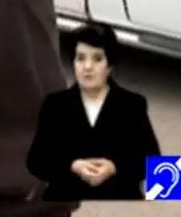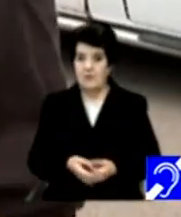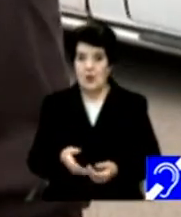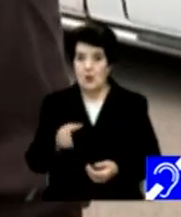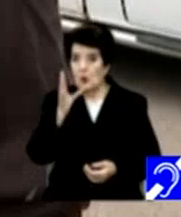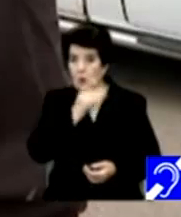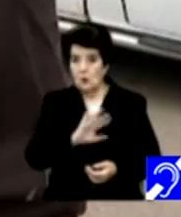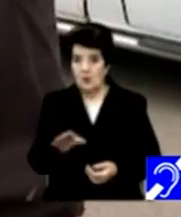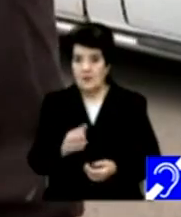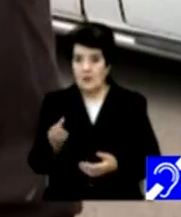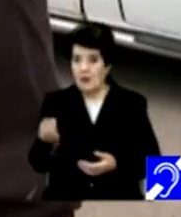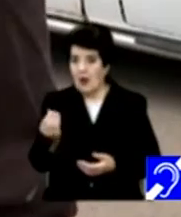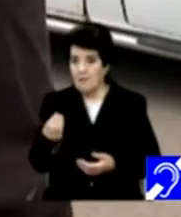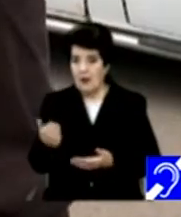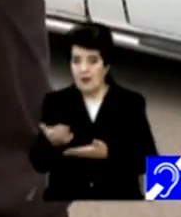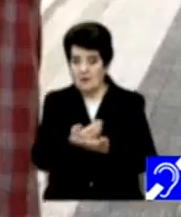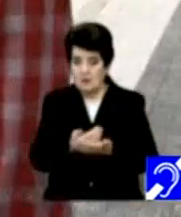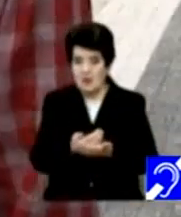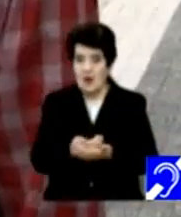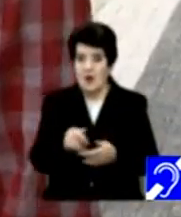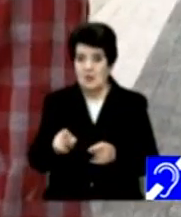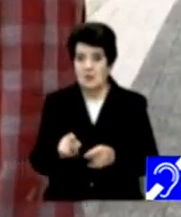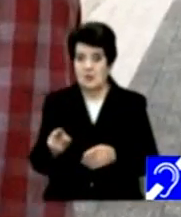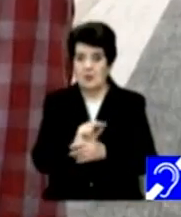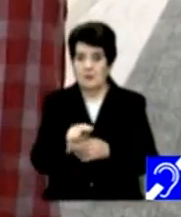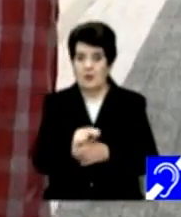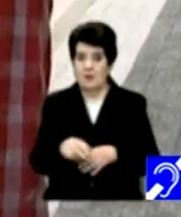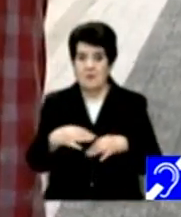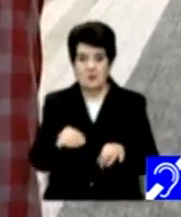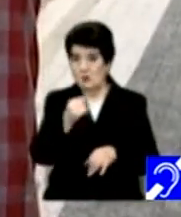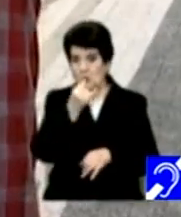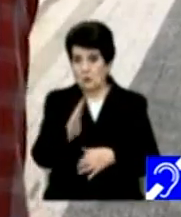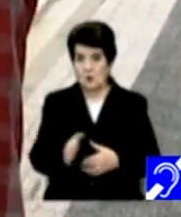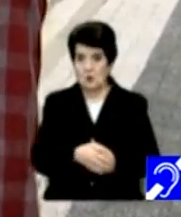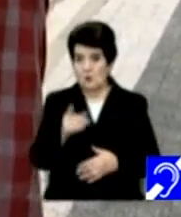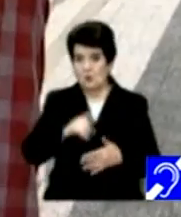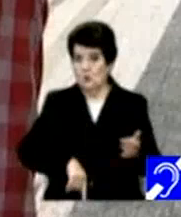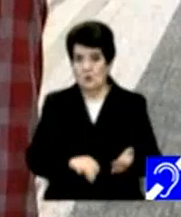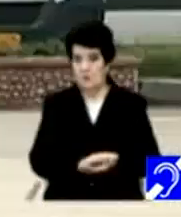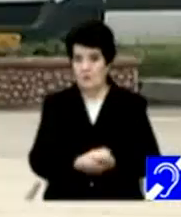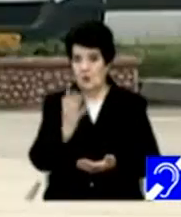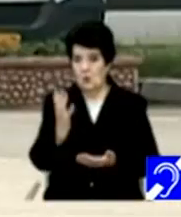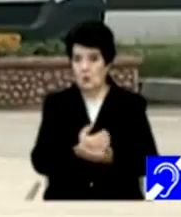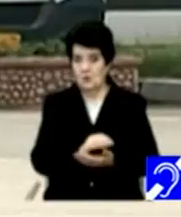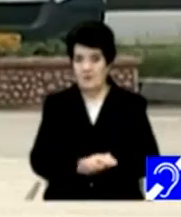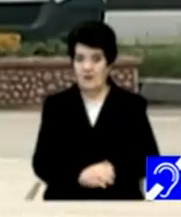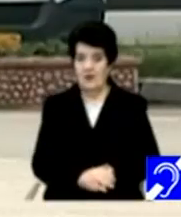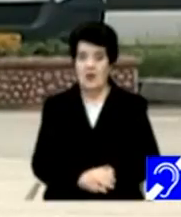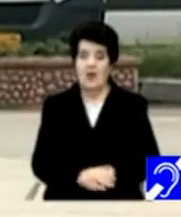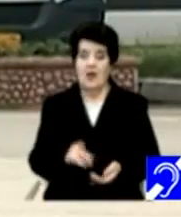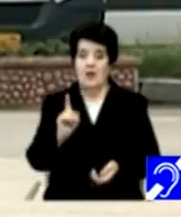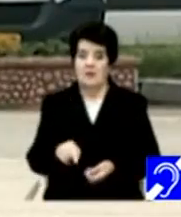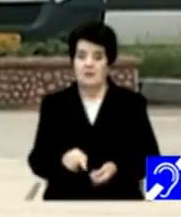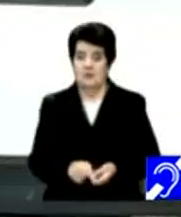nu dovedim să câștigăm capeica ca să reparăm mașină. Sunt zile când ești un scoț, nu ți iasă nimica. Președintele